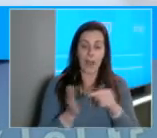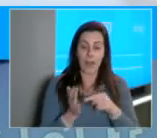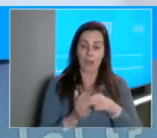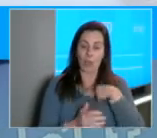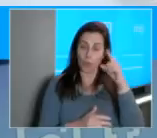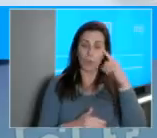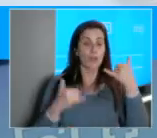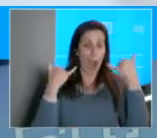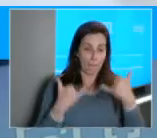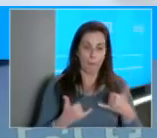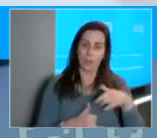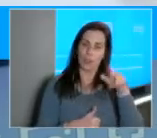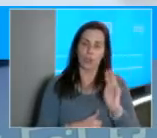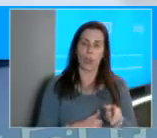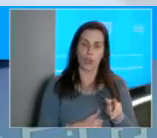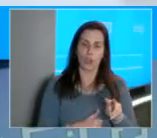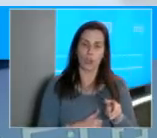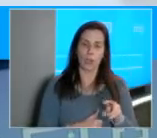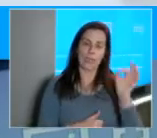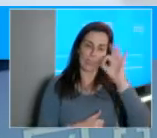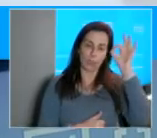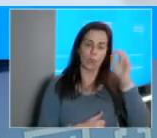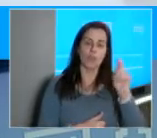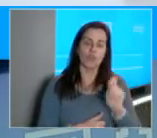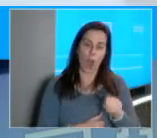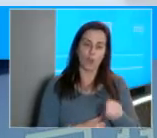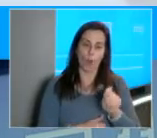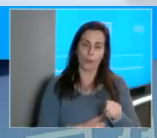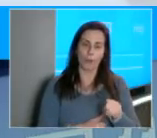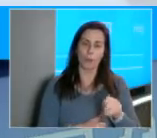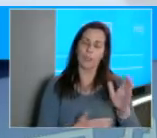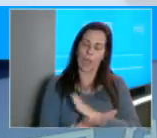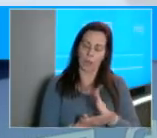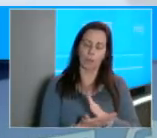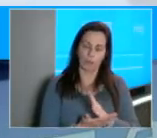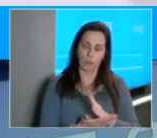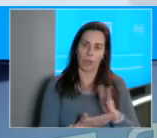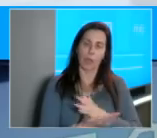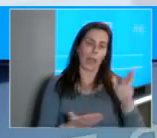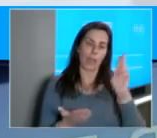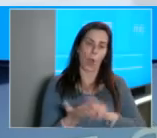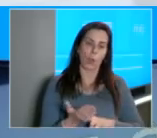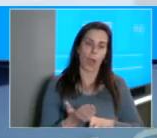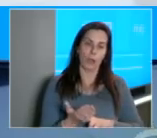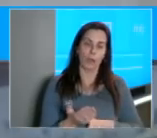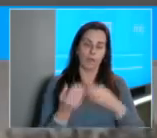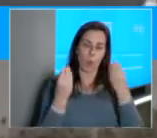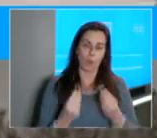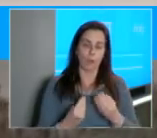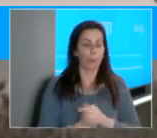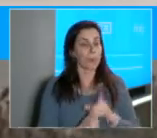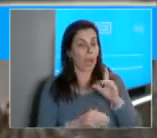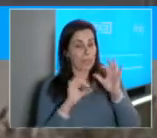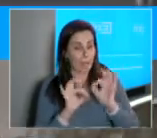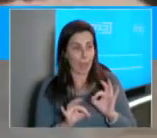אני חושב שהפעם יש את הסיכוי שהשופטים יכריעו הכרעה נכונה וטובה על פי ובעצם חוק.